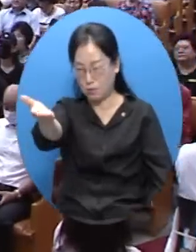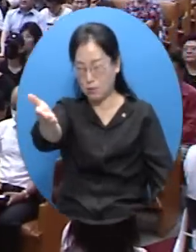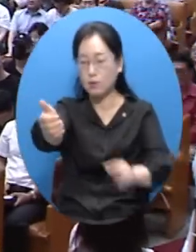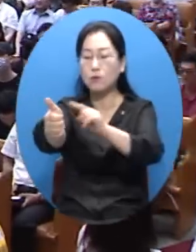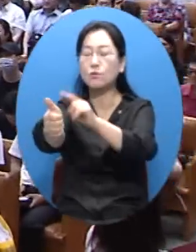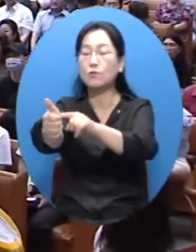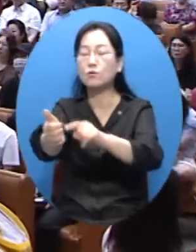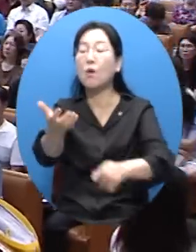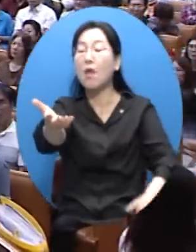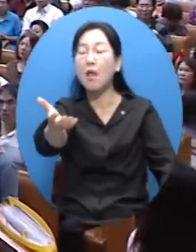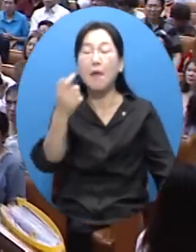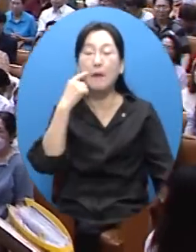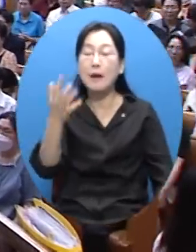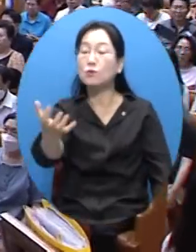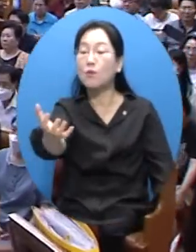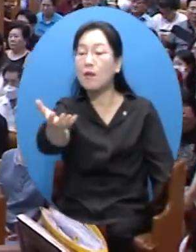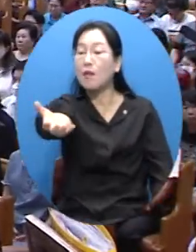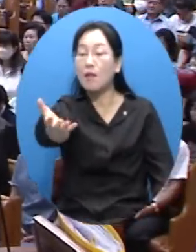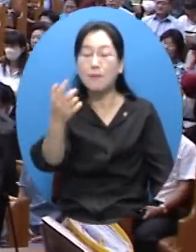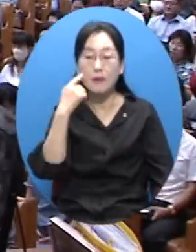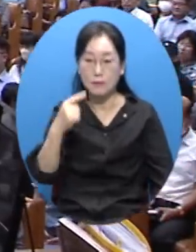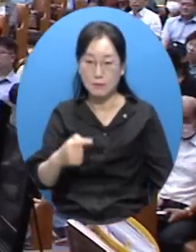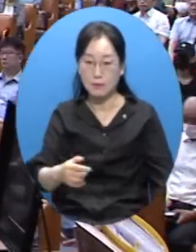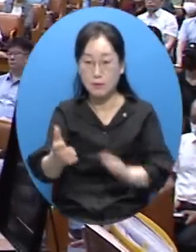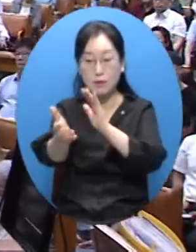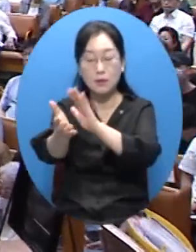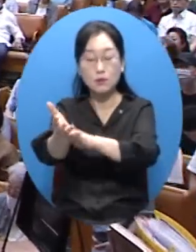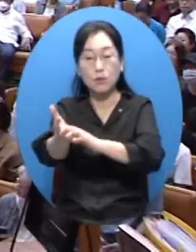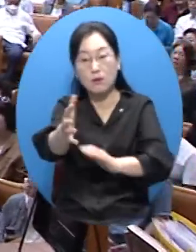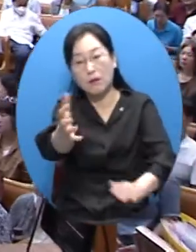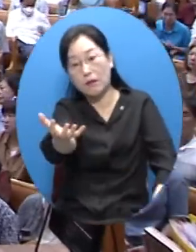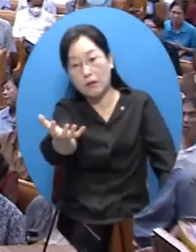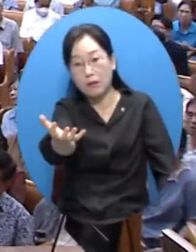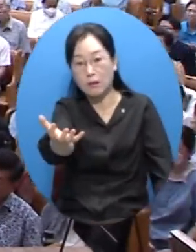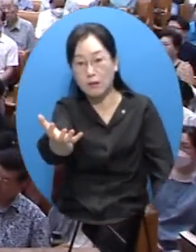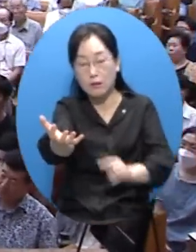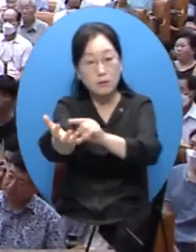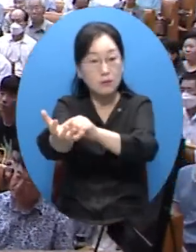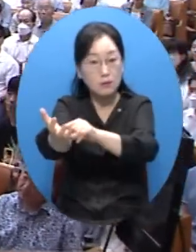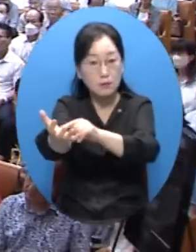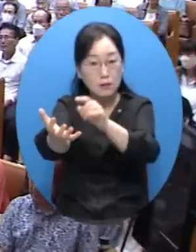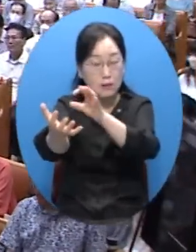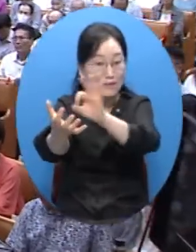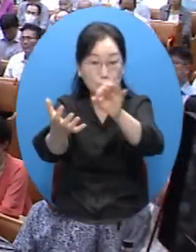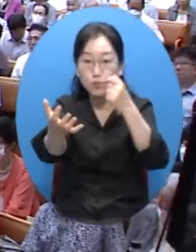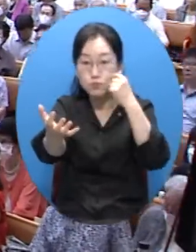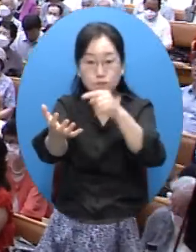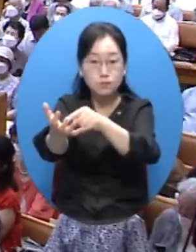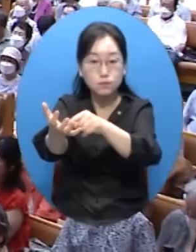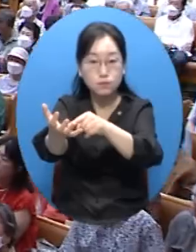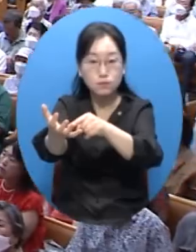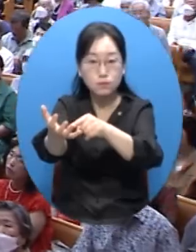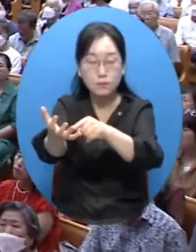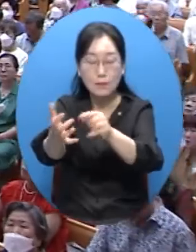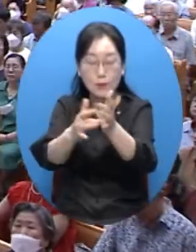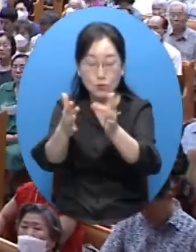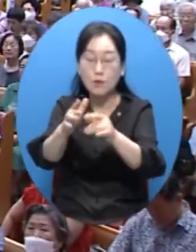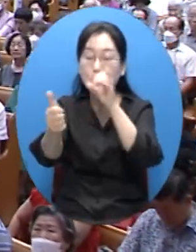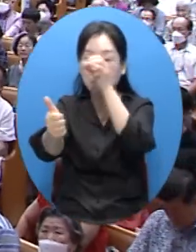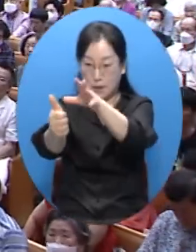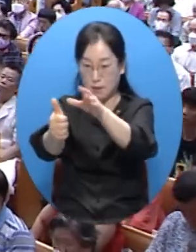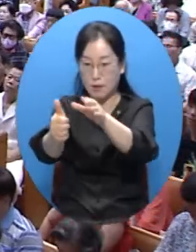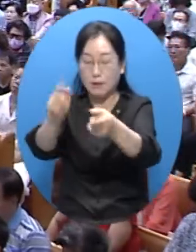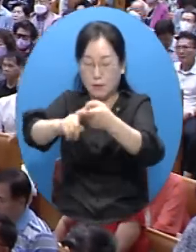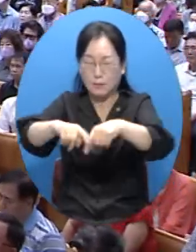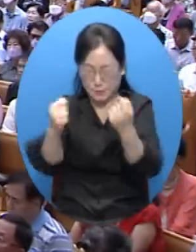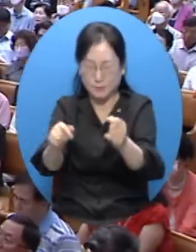내밀라. 손이 마르고 손이 비틀어져서 손을 쓰지 못하던 이 사람이 예수의 말씀 듣고 믿음으로